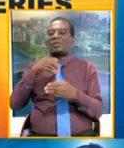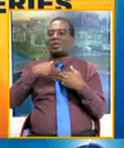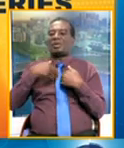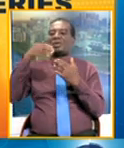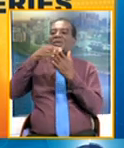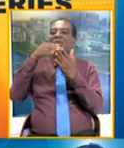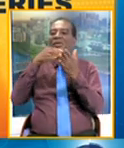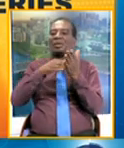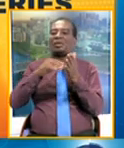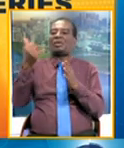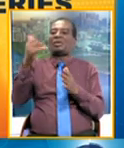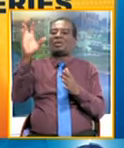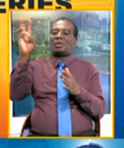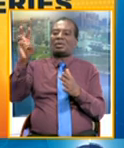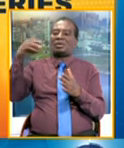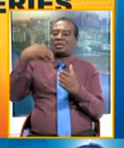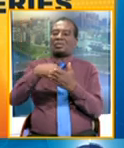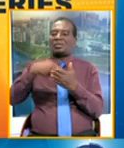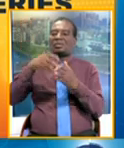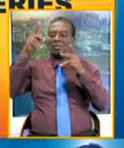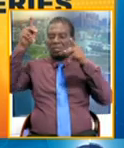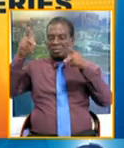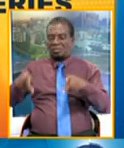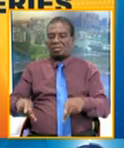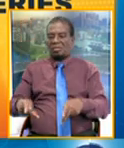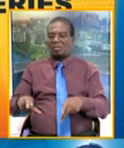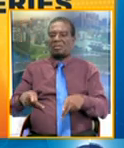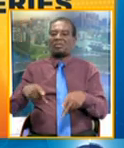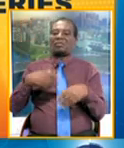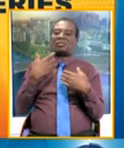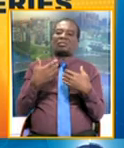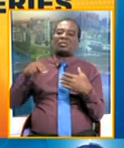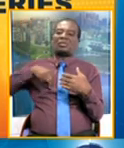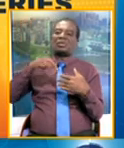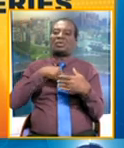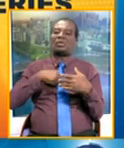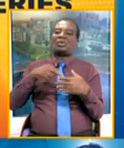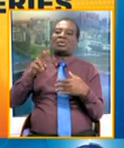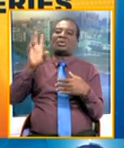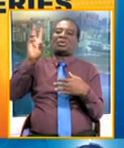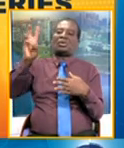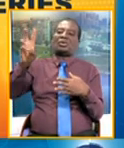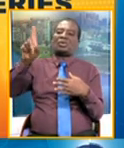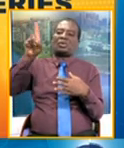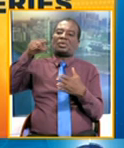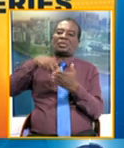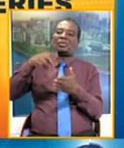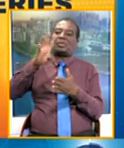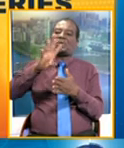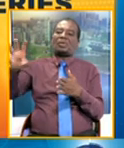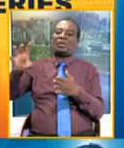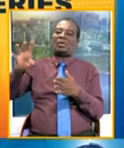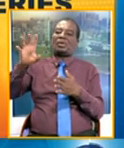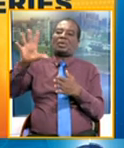des 16 nouveaux malades enregistrés hier, nous sommes à ce jour à 61 458 personnes touchées par le monstre